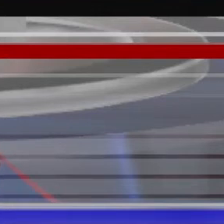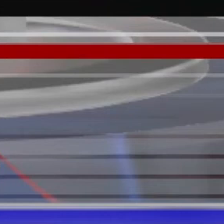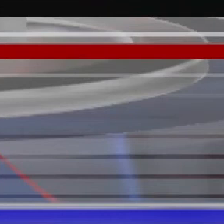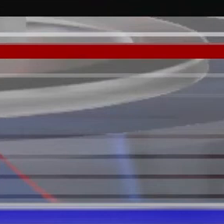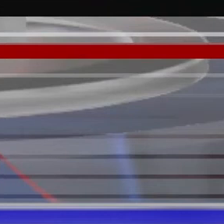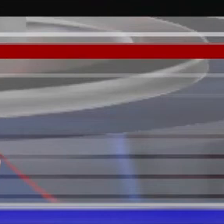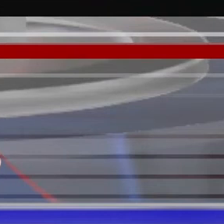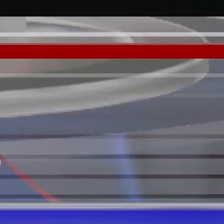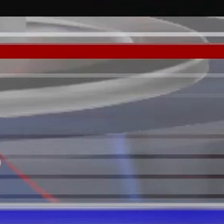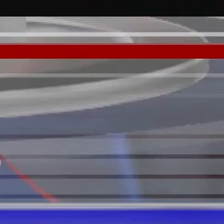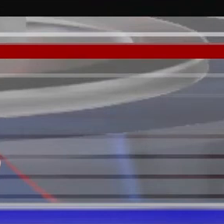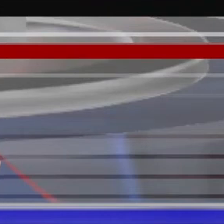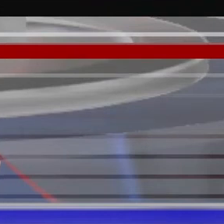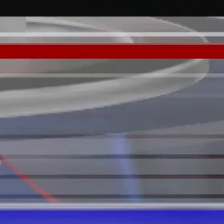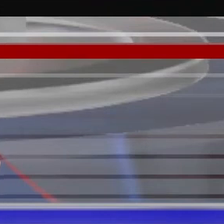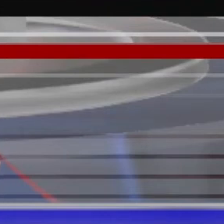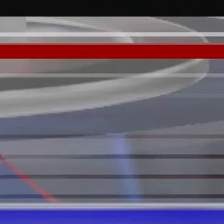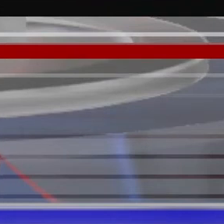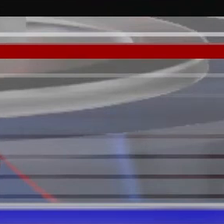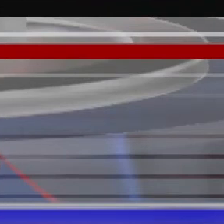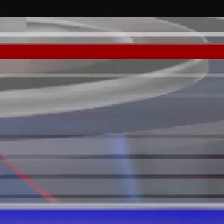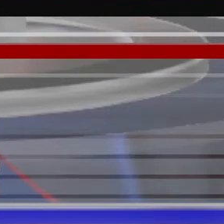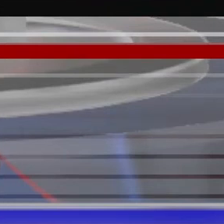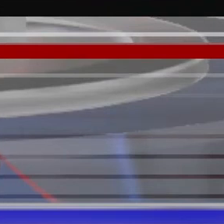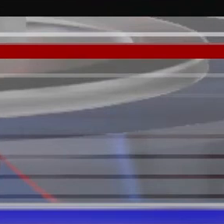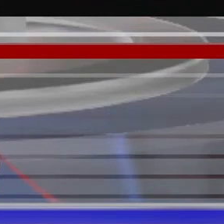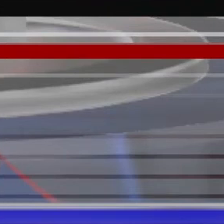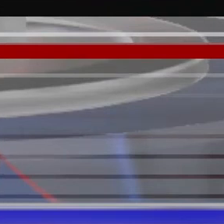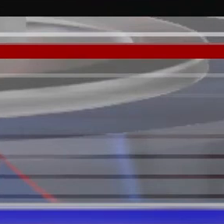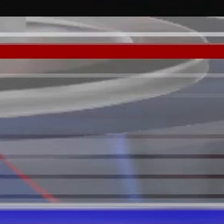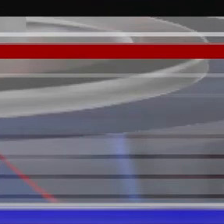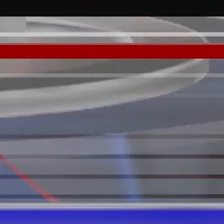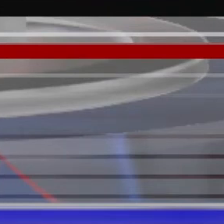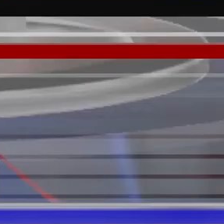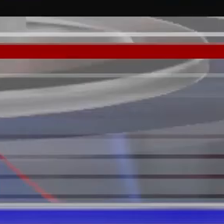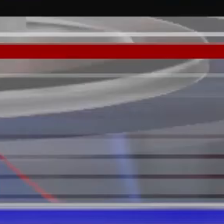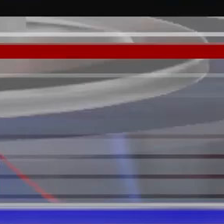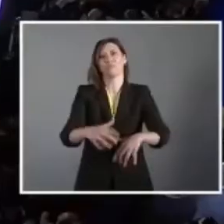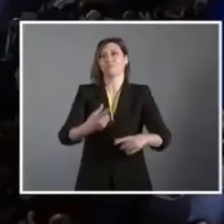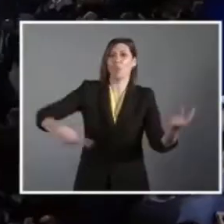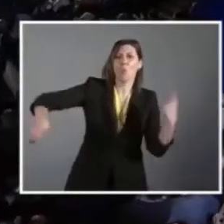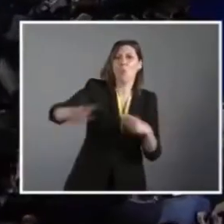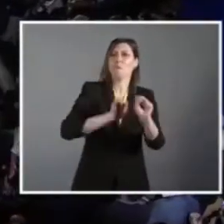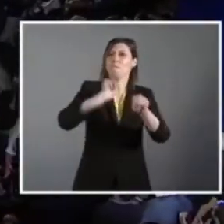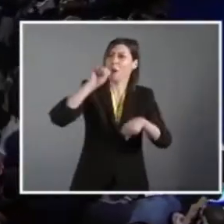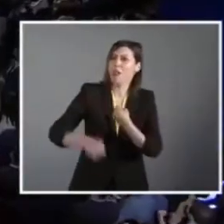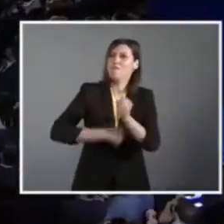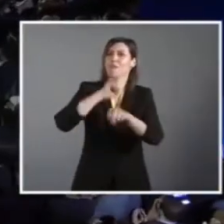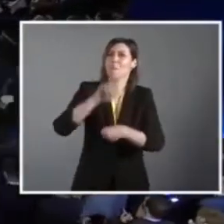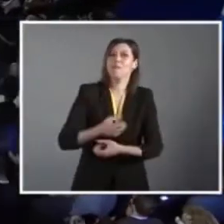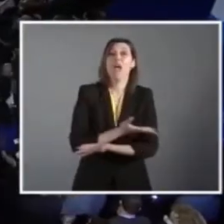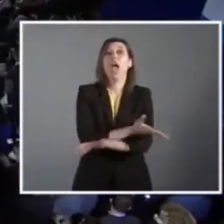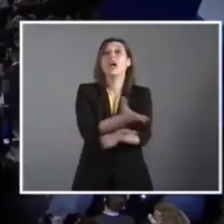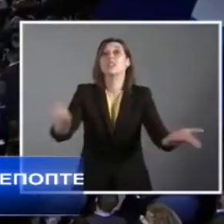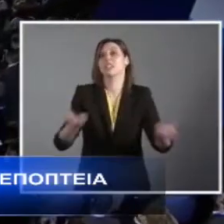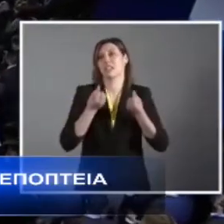12 μήνες από τώρα. Να μην ξανακυλήσουμε πίσω, τόνισε απευθυνόμενος στο σώμα του συνεδρίου. Εσείς είστε η Νέα